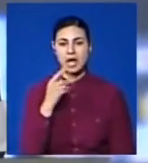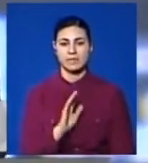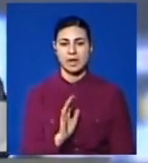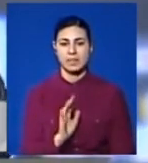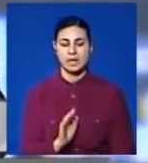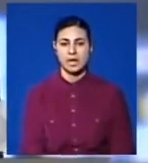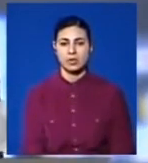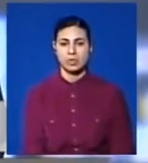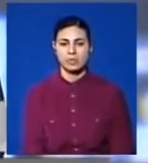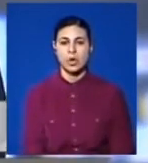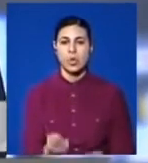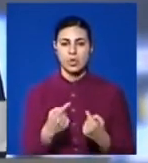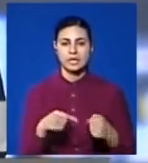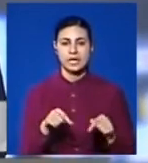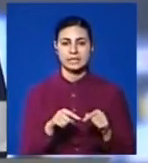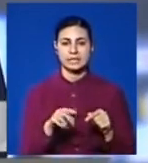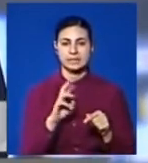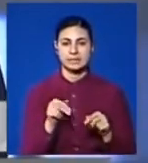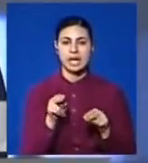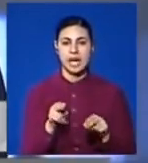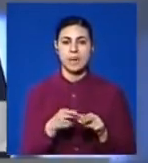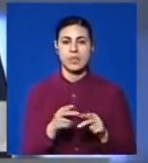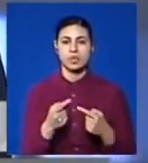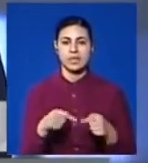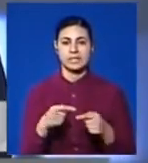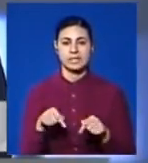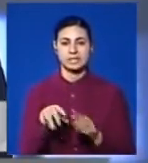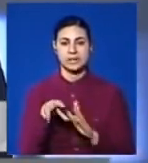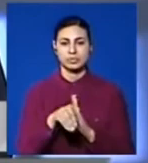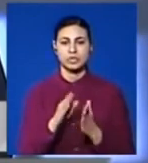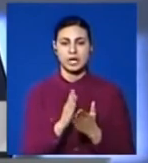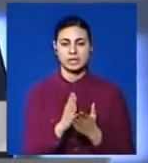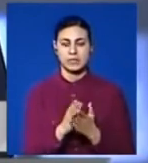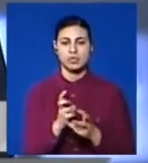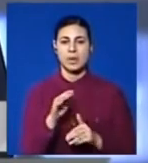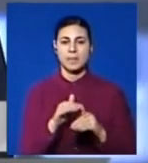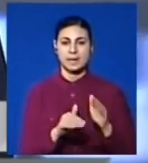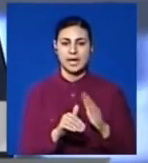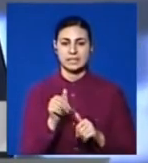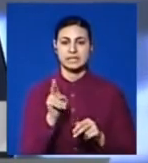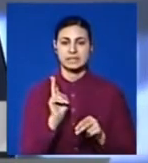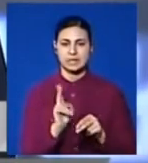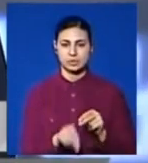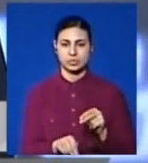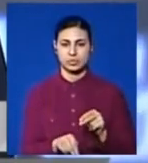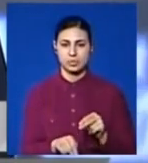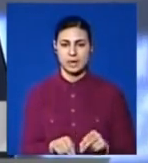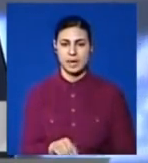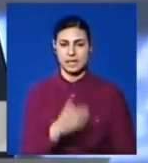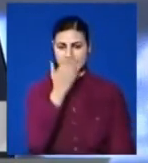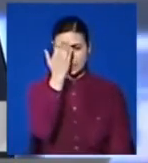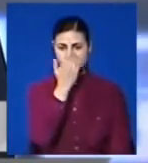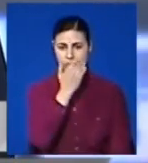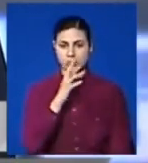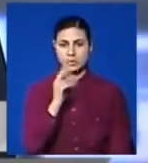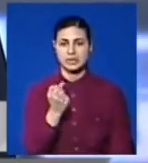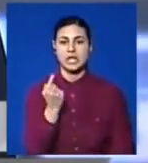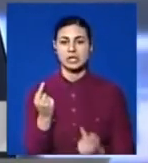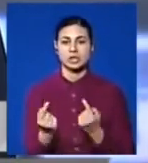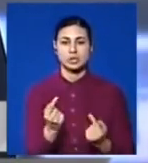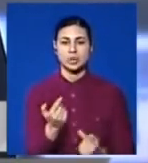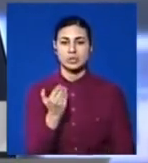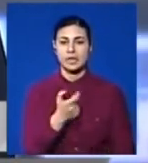ვლაპარაკობთ ორგანიზაციებზე და ამ ორგანიზაციებში არსებული მანკიერი პრაქტიკის დასრულება საზოგადოების და თითოეული